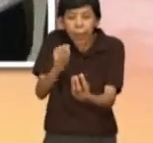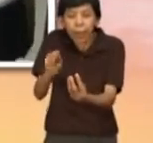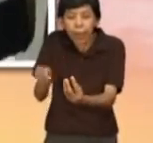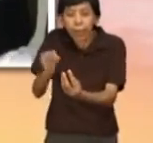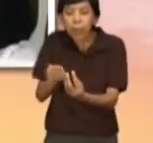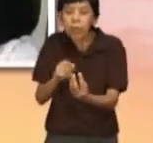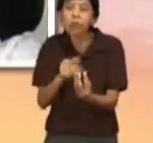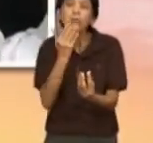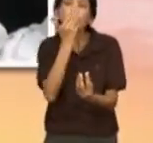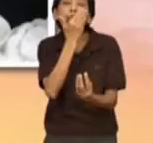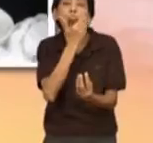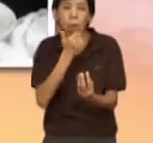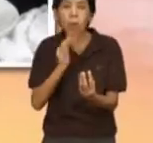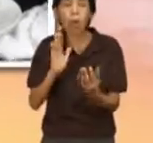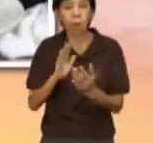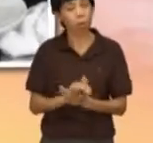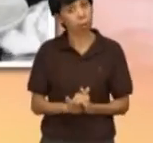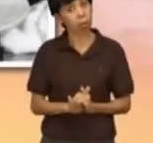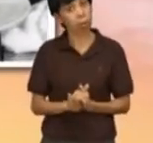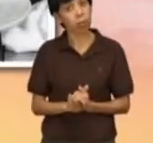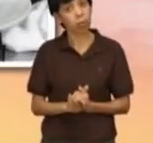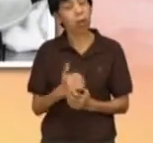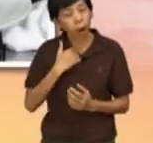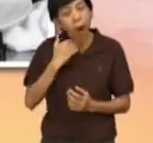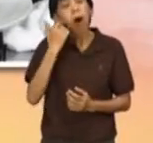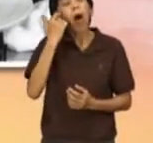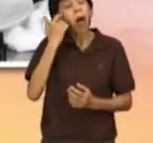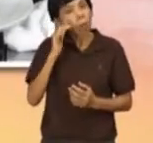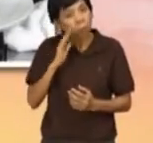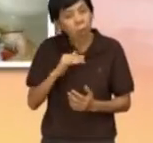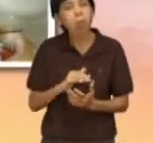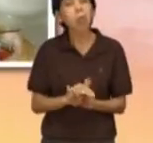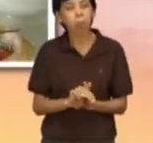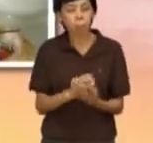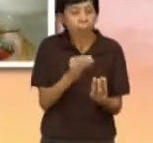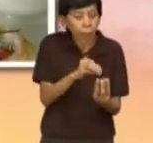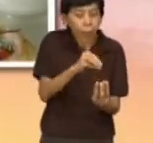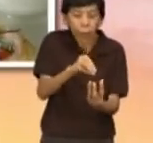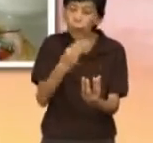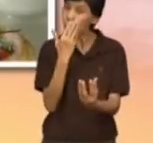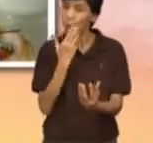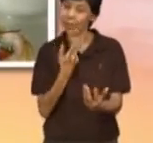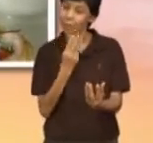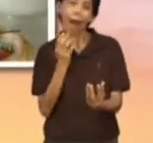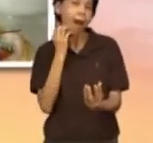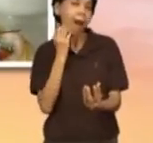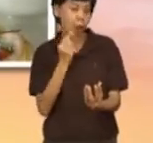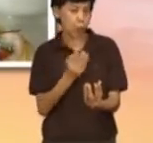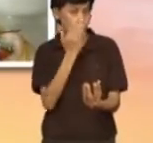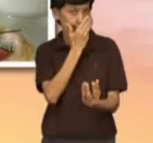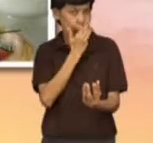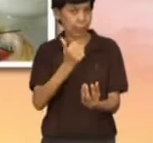ค่แต่งให้สวยงาม ด้วยความที่ห่อหมกแล้วถ้วยเล็กด้วยมั้งคะก็เลยต้อง ใช่ค่ะ เล็กๆไปด้วย ดูน่าทาน น้อยๆไปด้ว